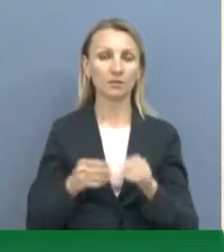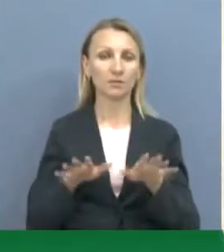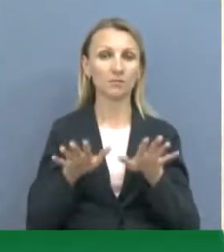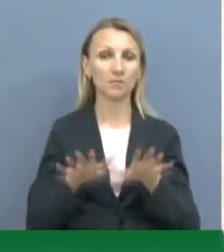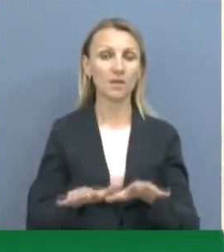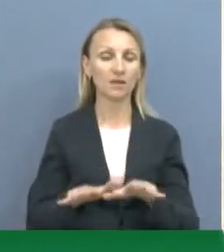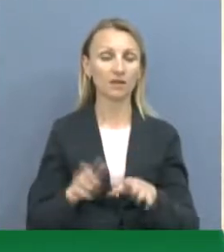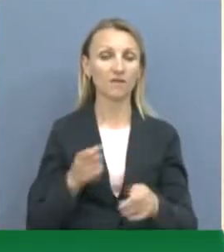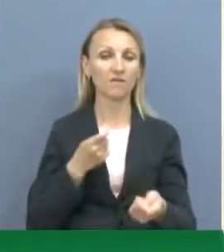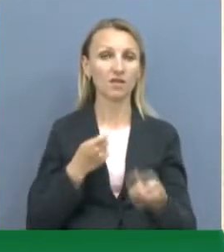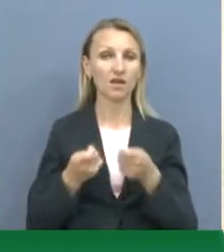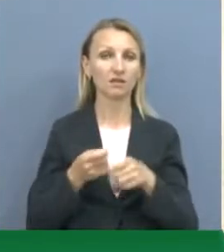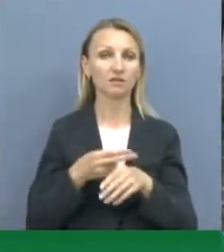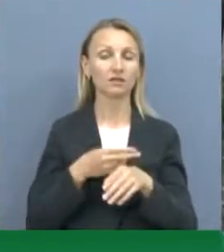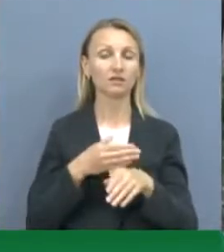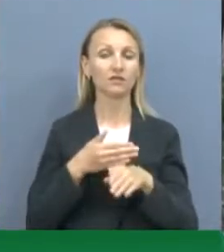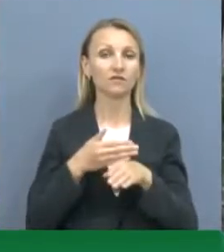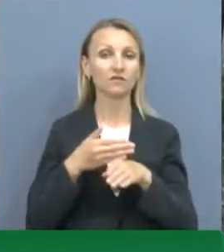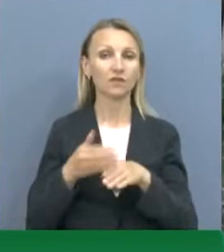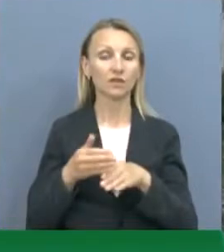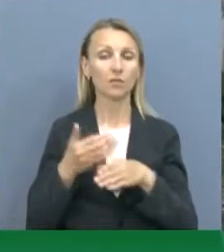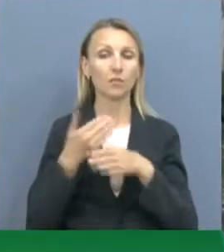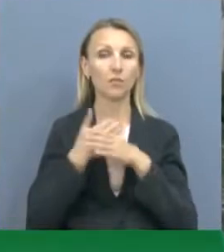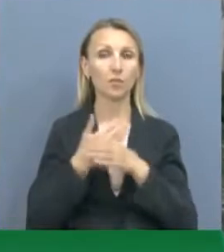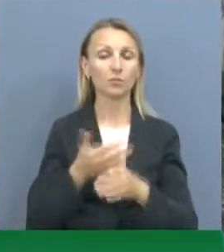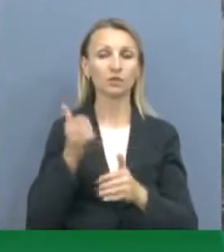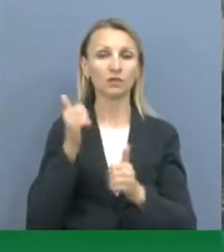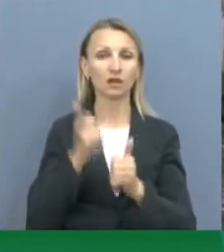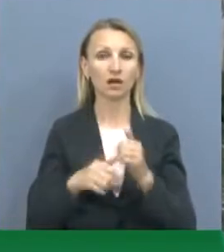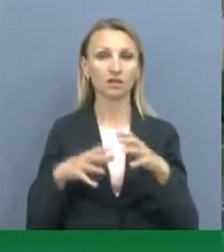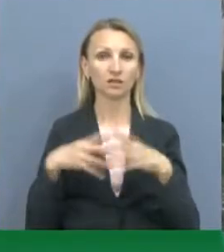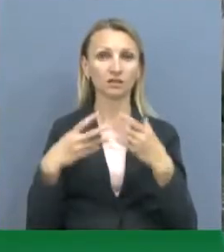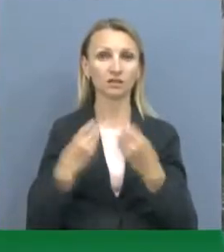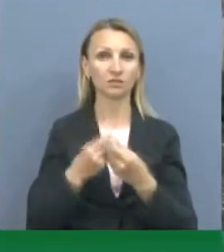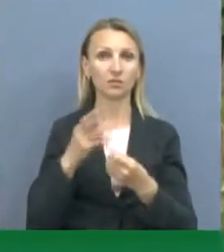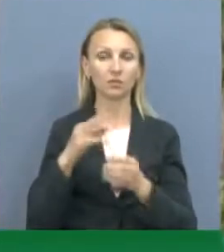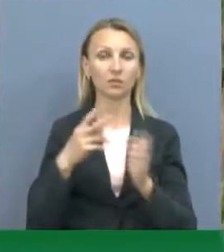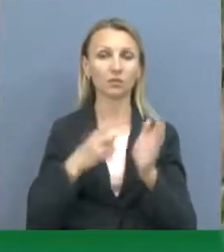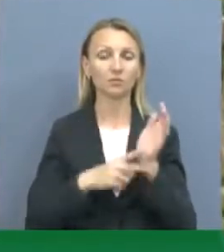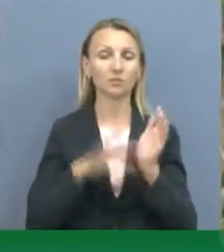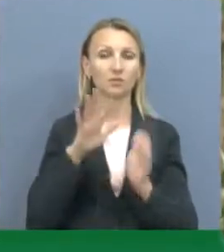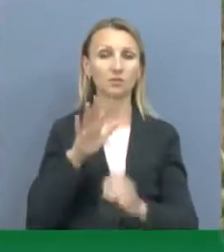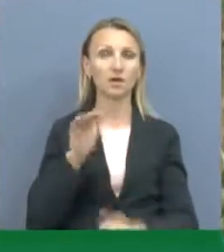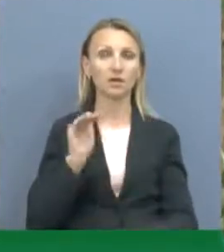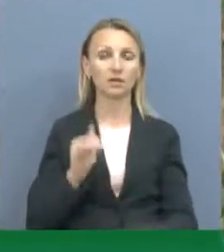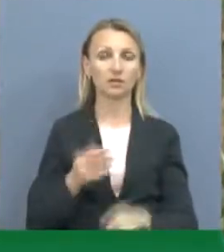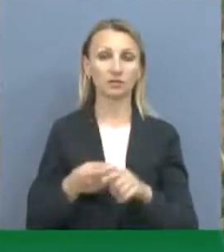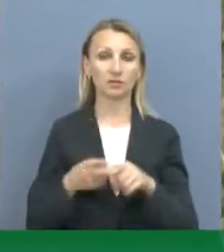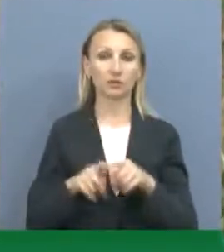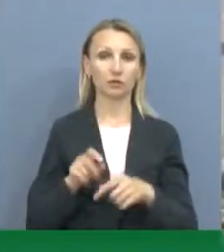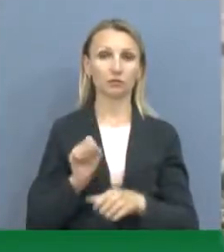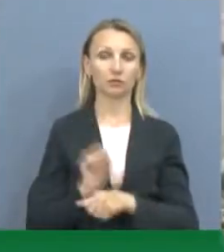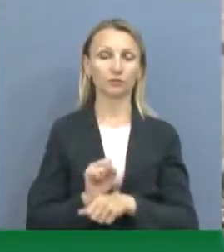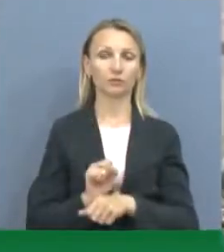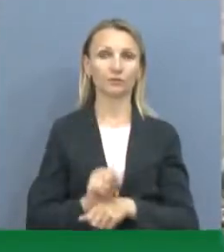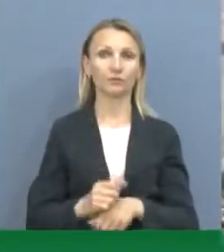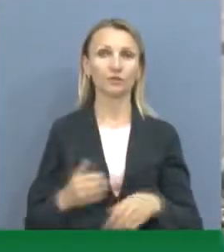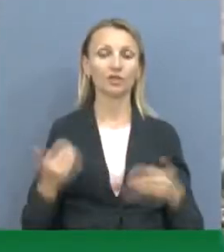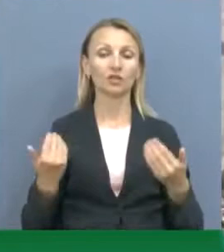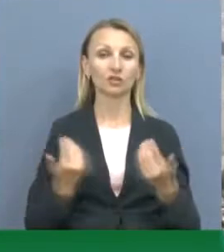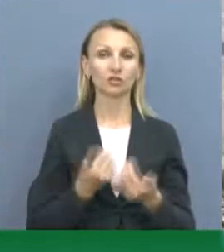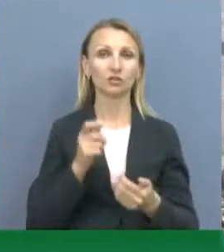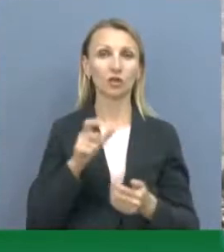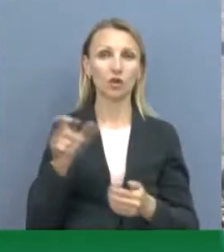власти выделили единовременную помощь каждой семье по 75 тысяч тенге. На этом пока все. Жители Малой